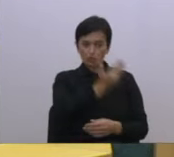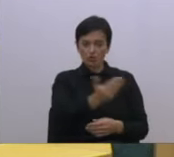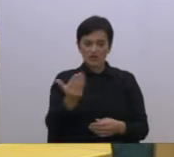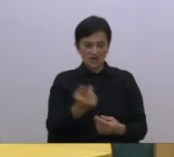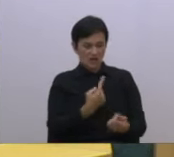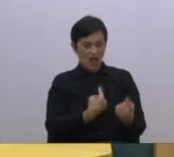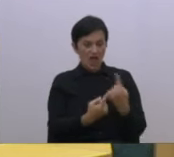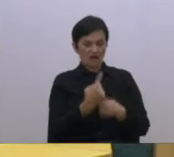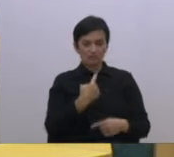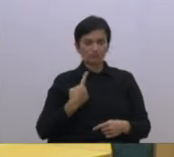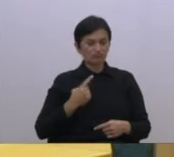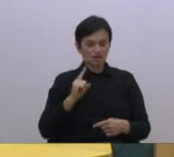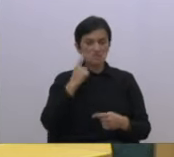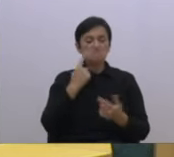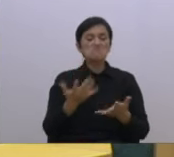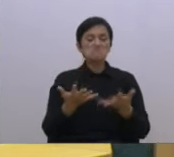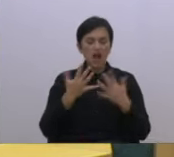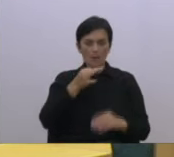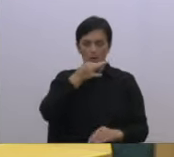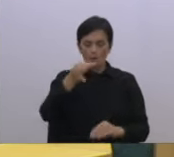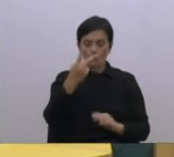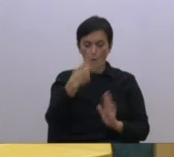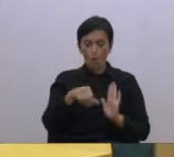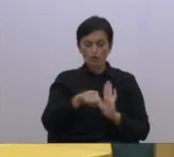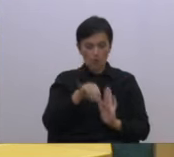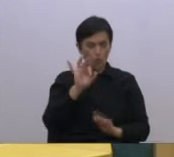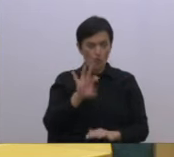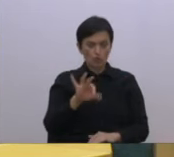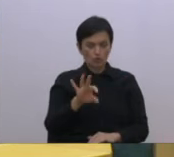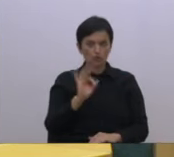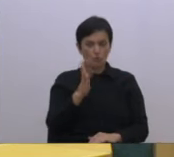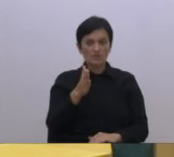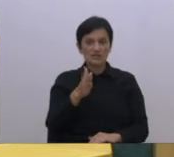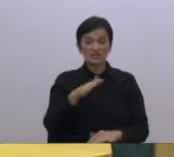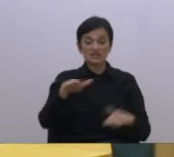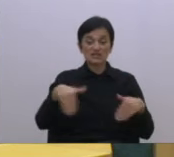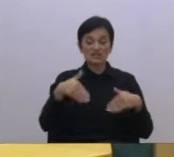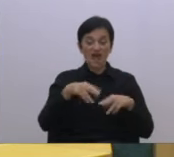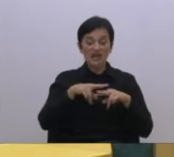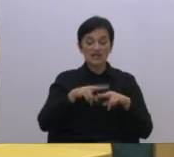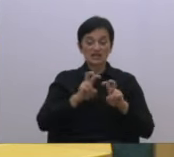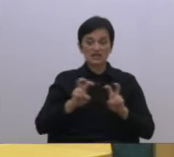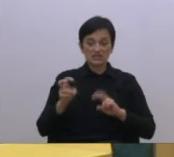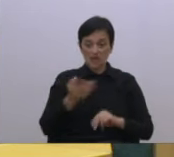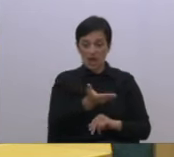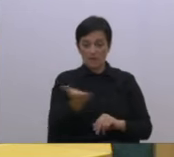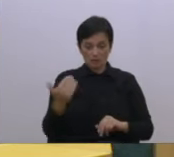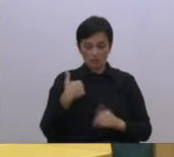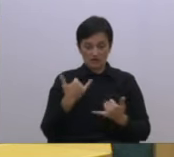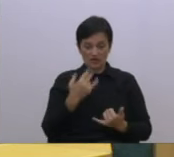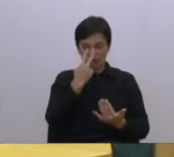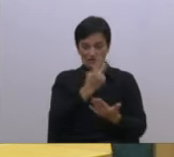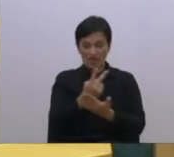უნდა ამაზე კაფიოთ მიიღებენ პასუხს 26 ოქტომბერს აი ამ ცარიელი სკამებისთვის, რომელსაც ჩვენ დღეს ხედავთ.